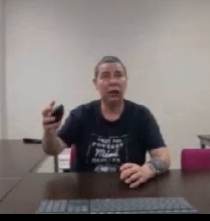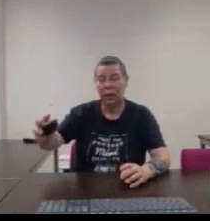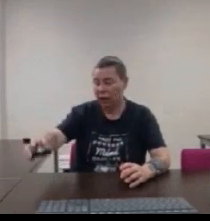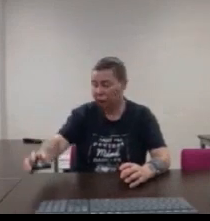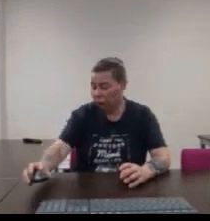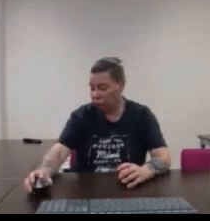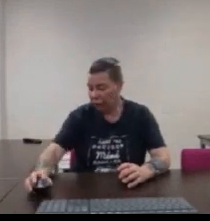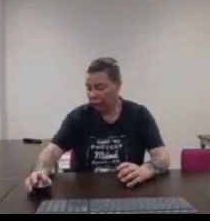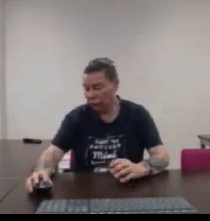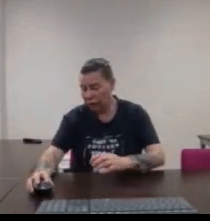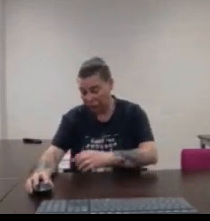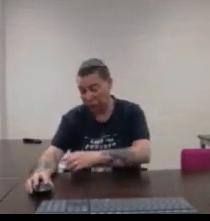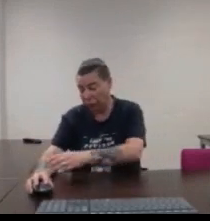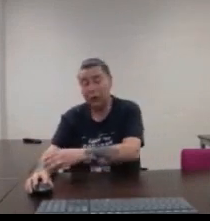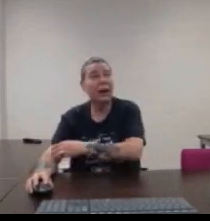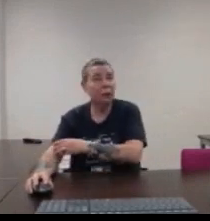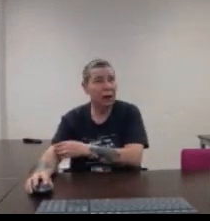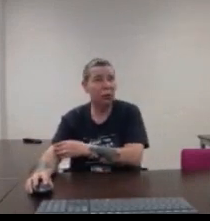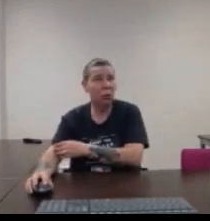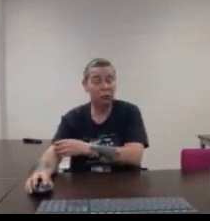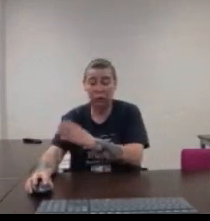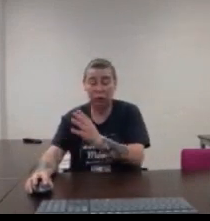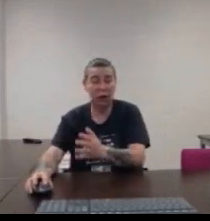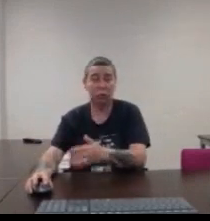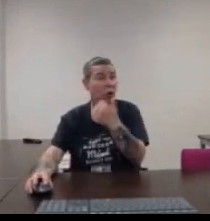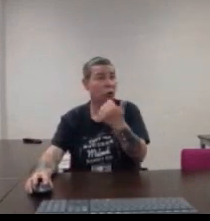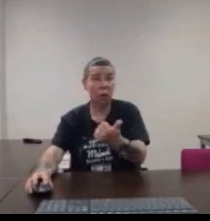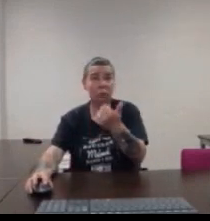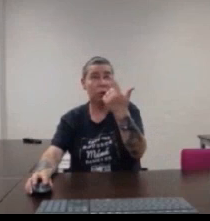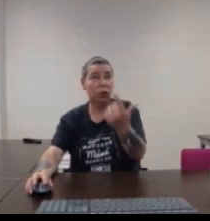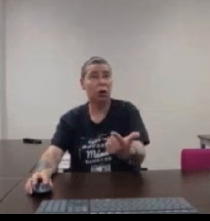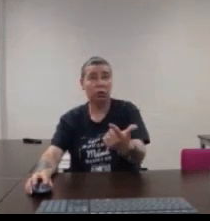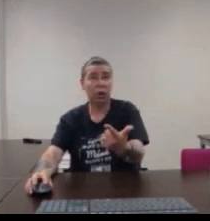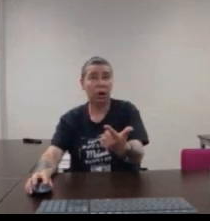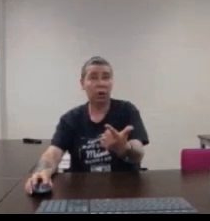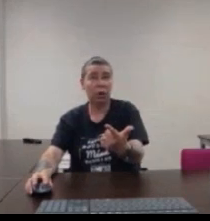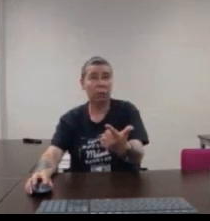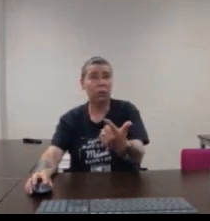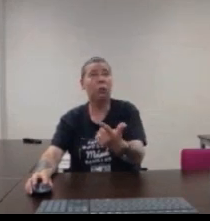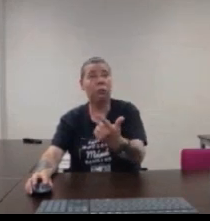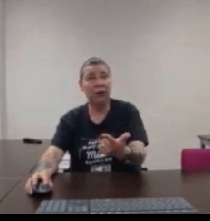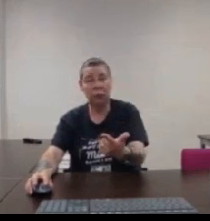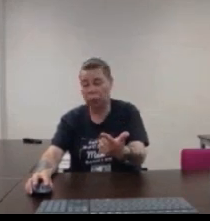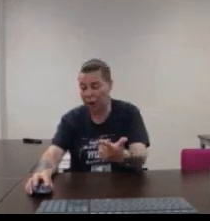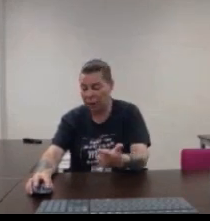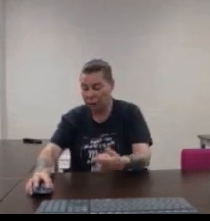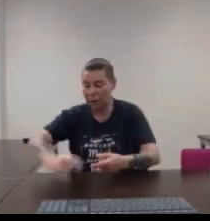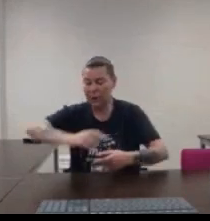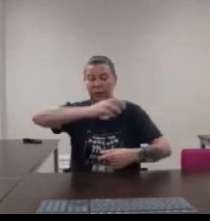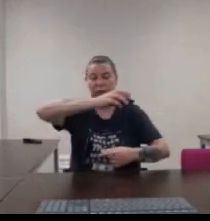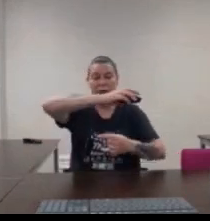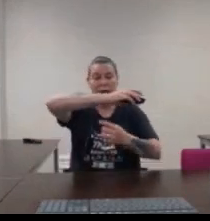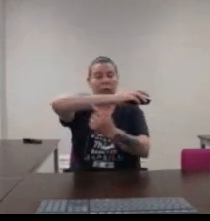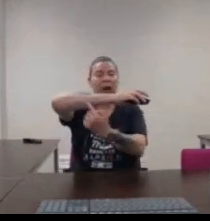votre souris, il faut que votre avant-bras soit en appui sur quelque chose, soit le bureau, soit bureau plus accoudoir,